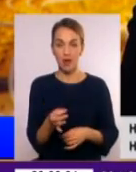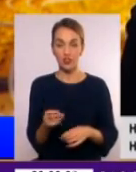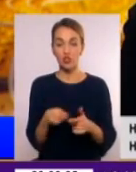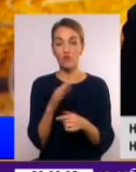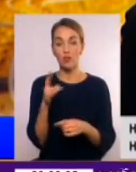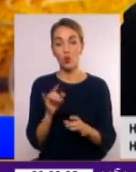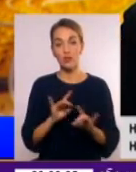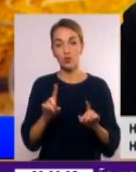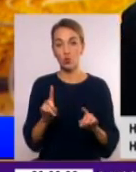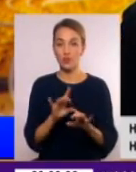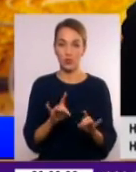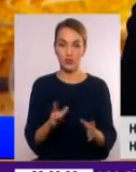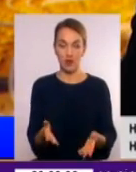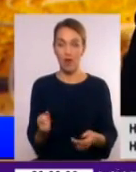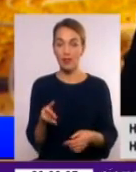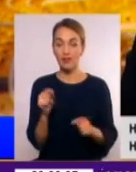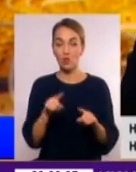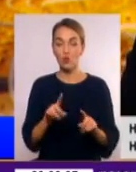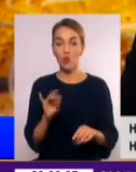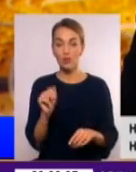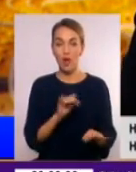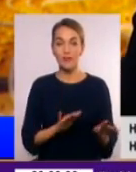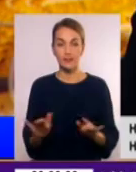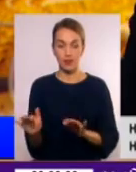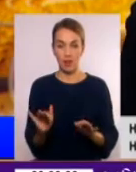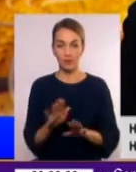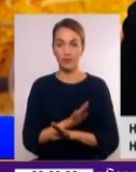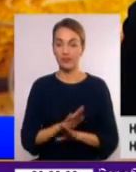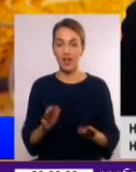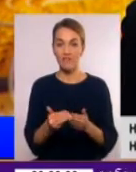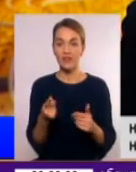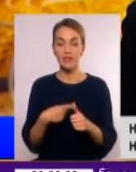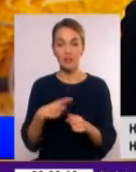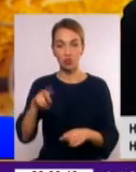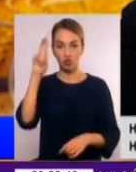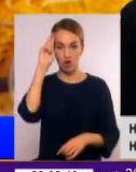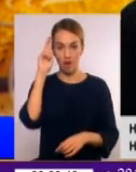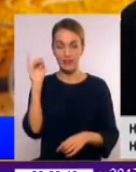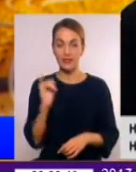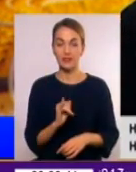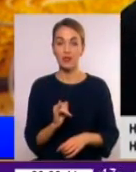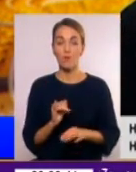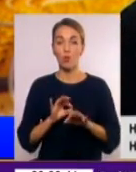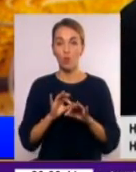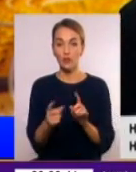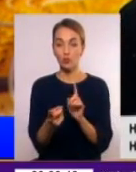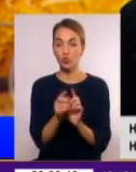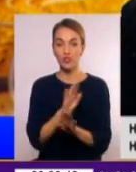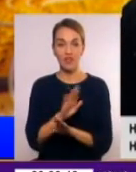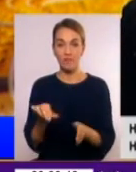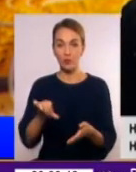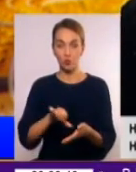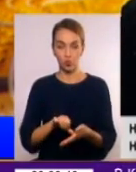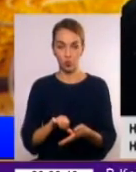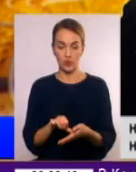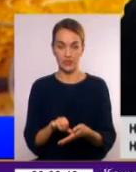вона розказала щось, не розказала. Але те, що вона діяла не від імені держави і проводила зустріч не в